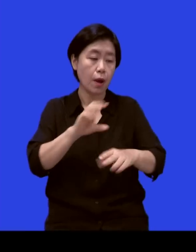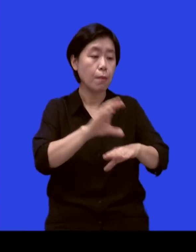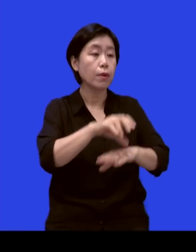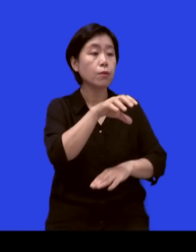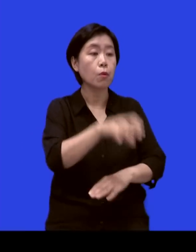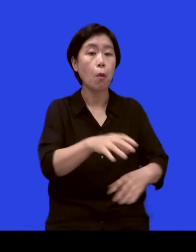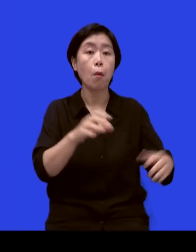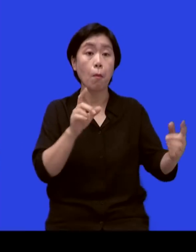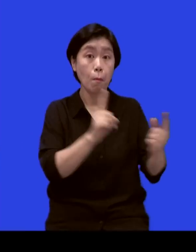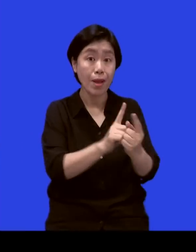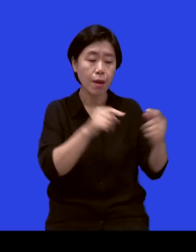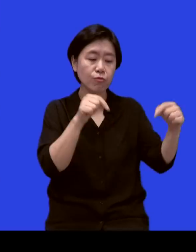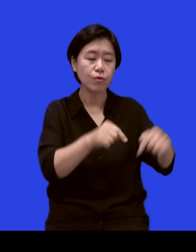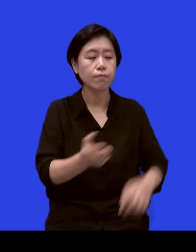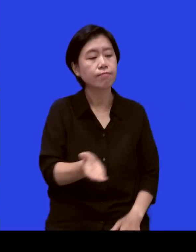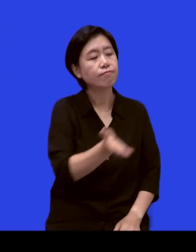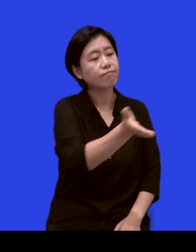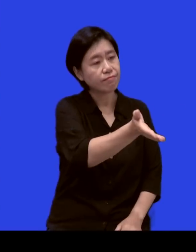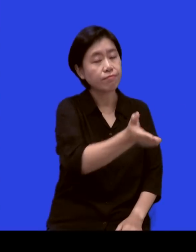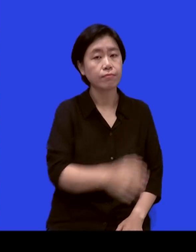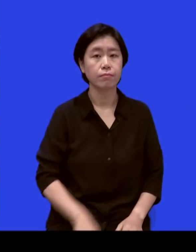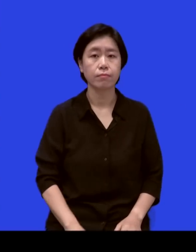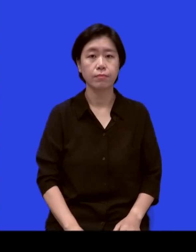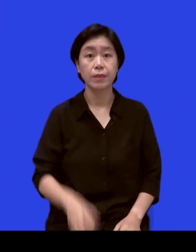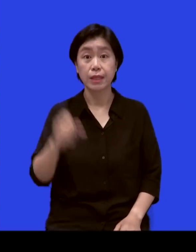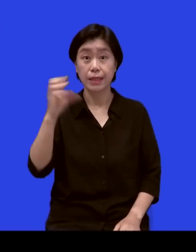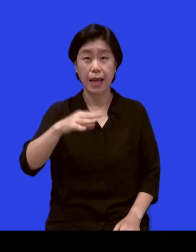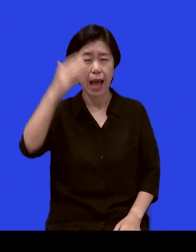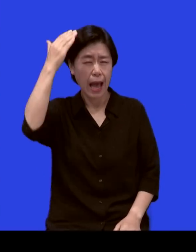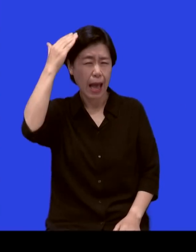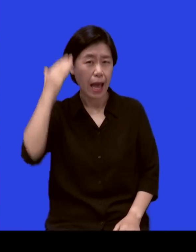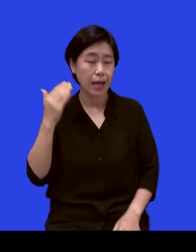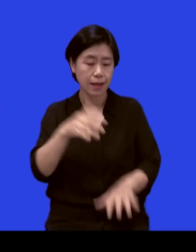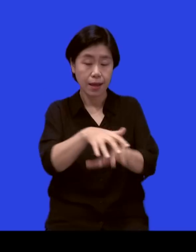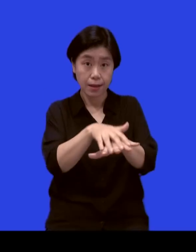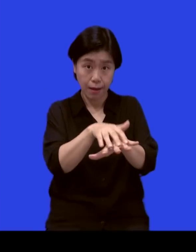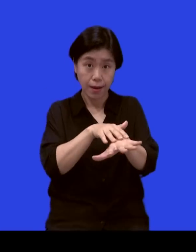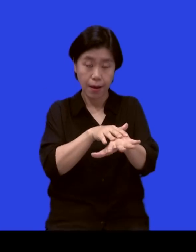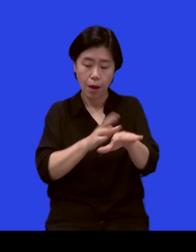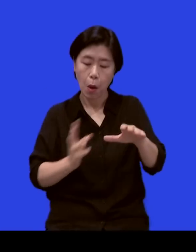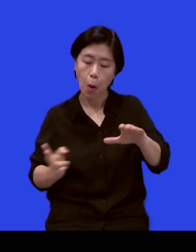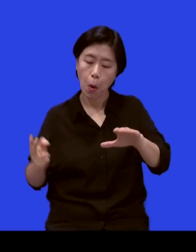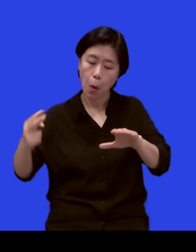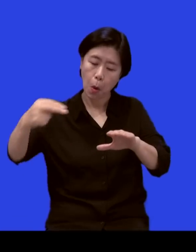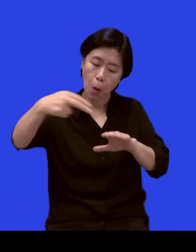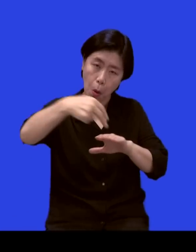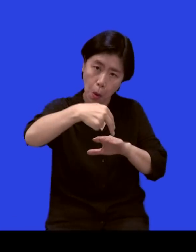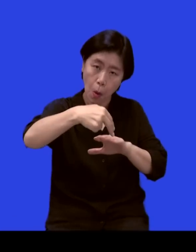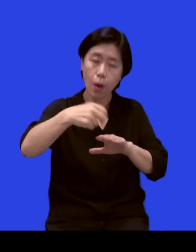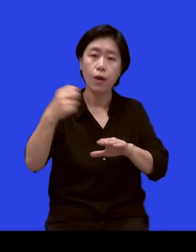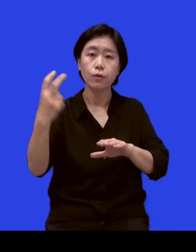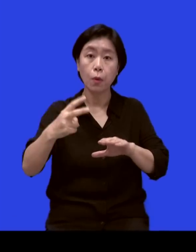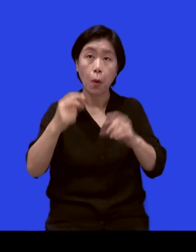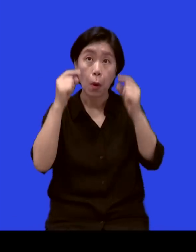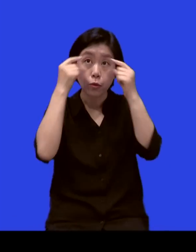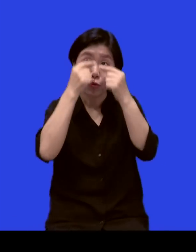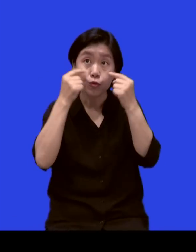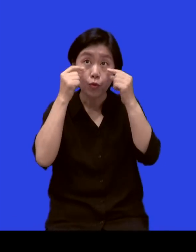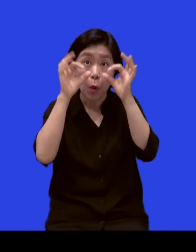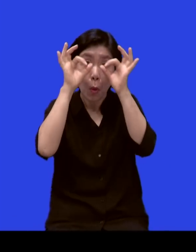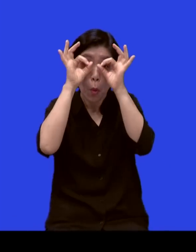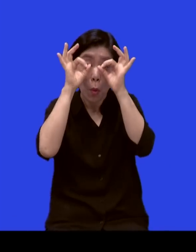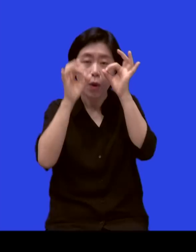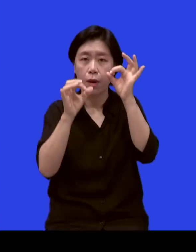이제 디자인이 없고 그냥 틀이었어요. 까만색 네오플랜을 재단을 해서 예. 이렇게 만든 앞에는 이제 투구 모양으로 이렇게